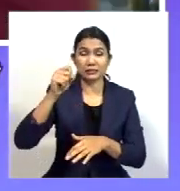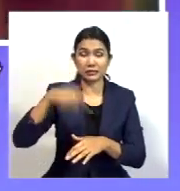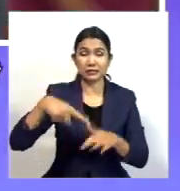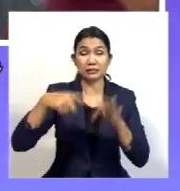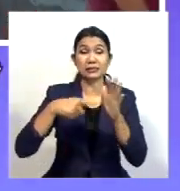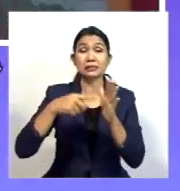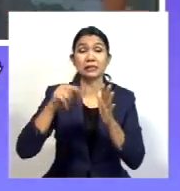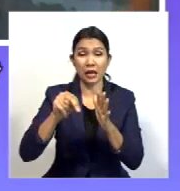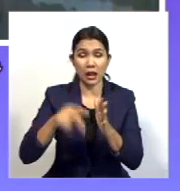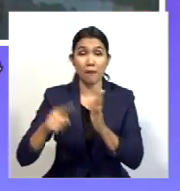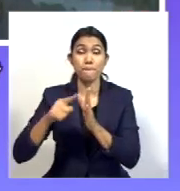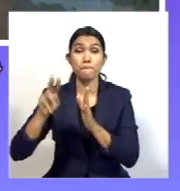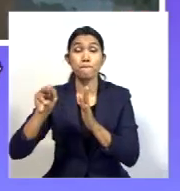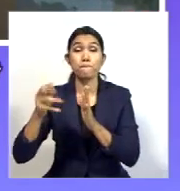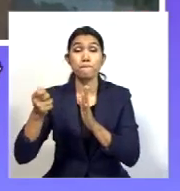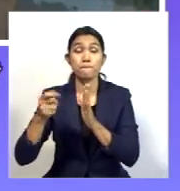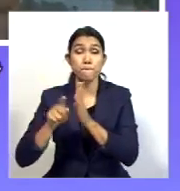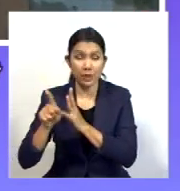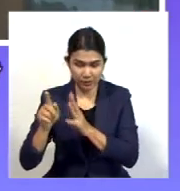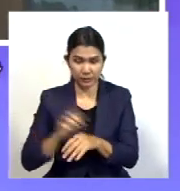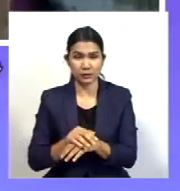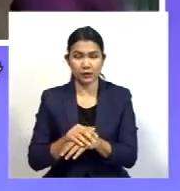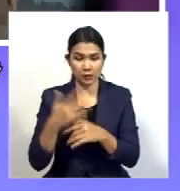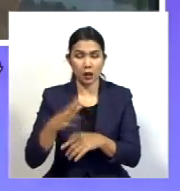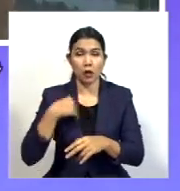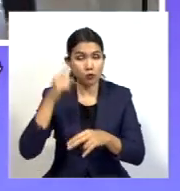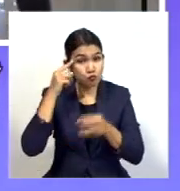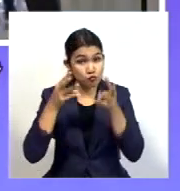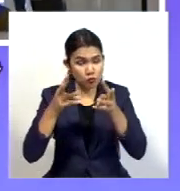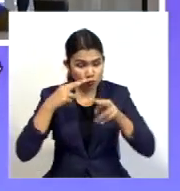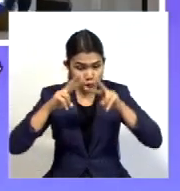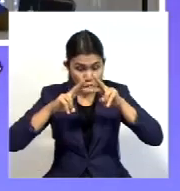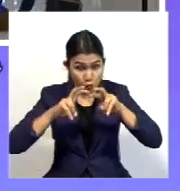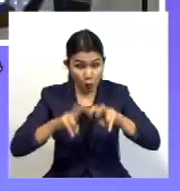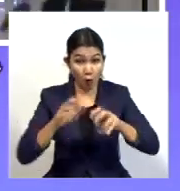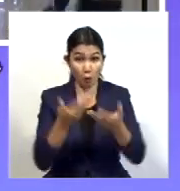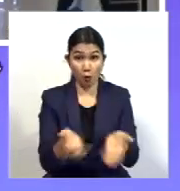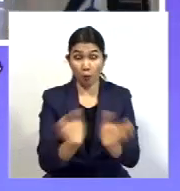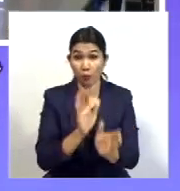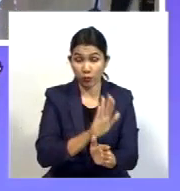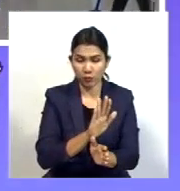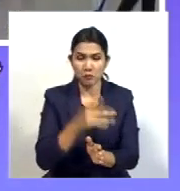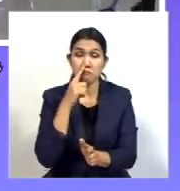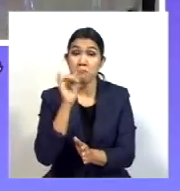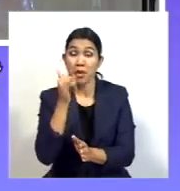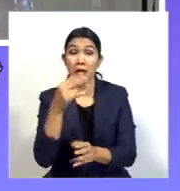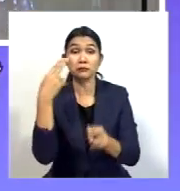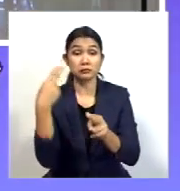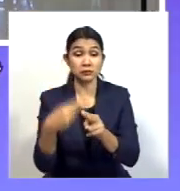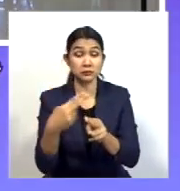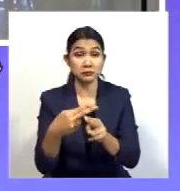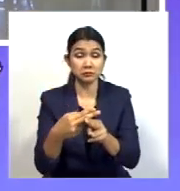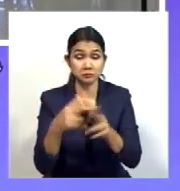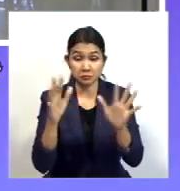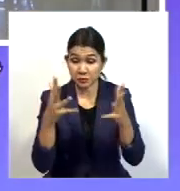เราก็ใช้การตรวจในระดับครอบครัวคือถึงแม้ว่าจะไม่ได้มีชื่ออยู่ในตัวที่เ